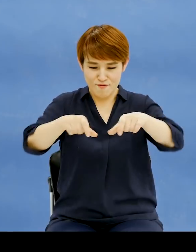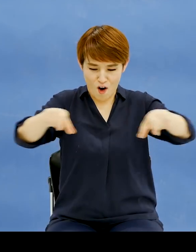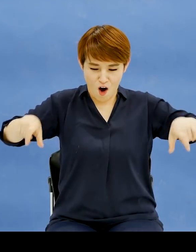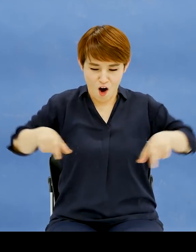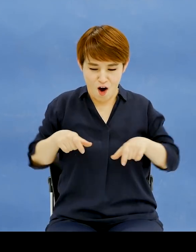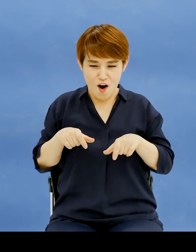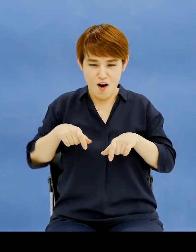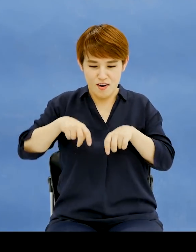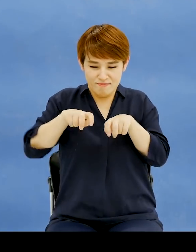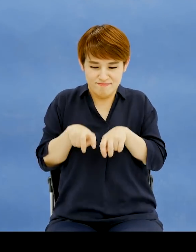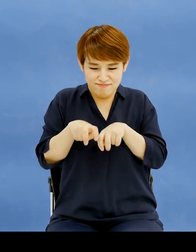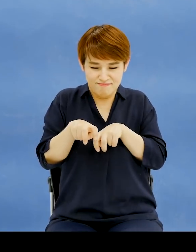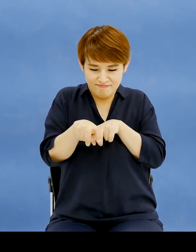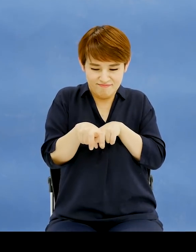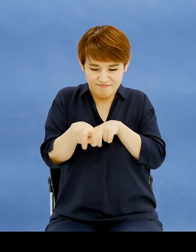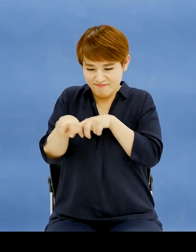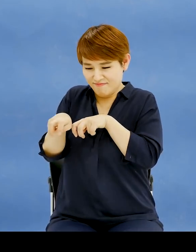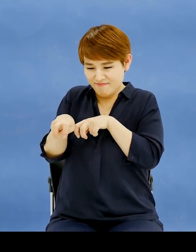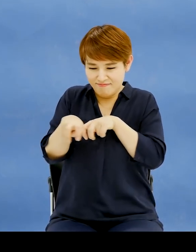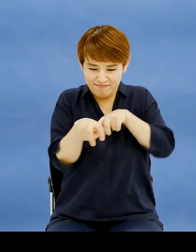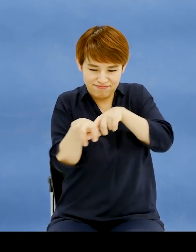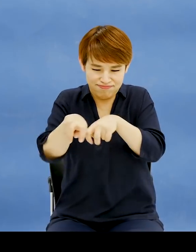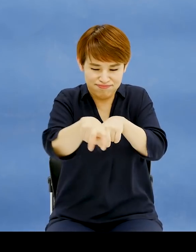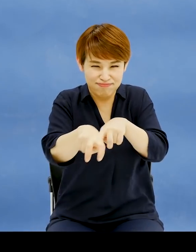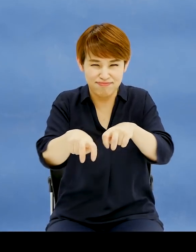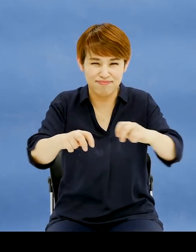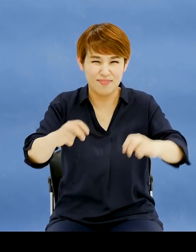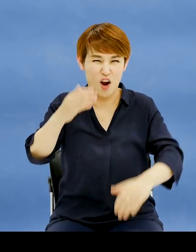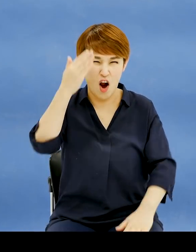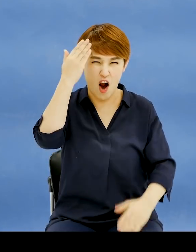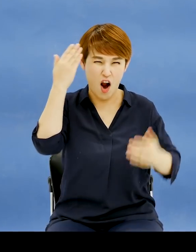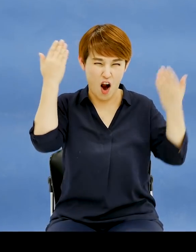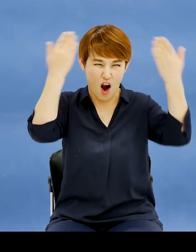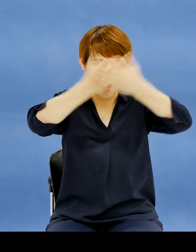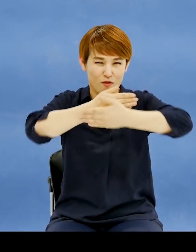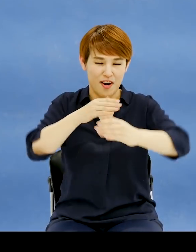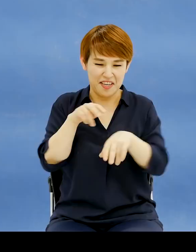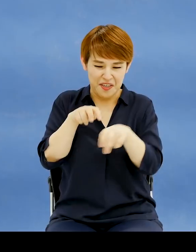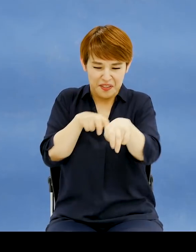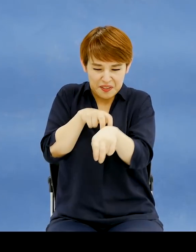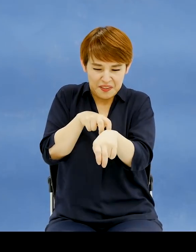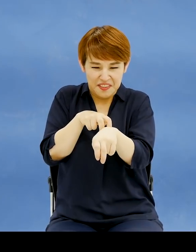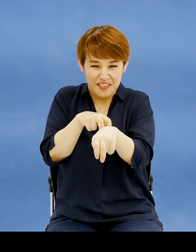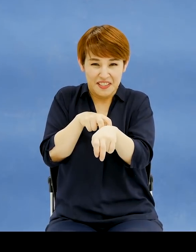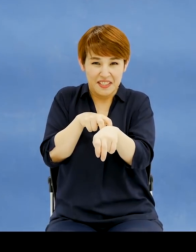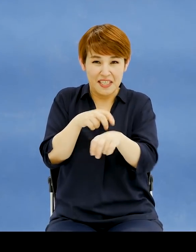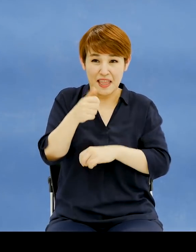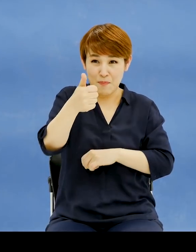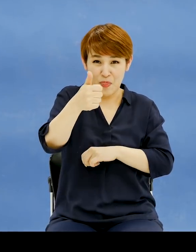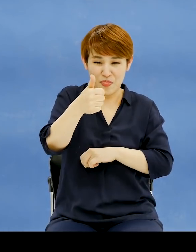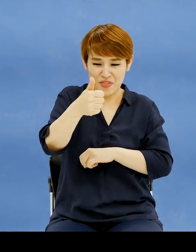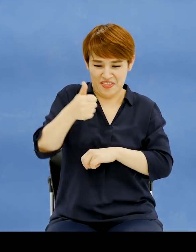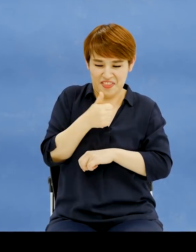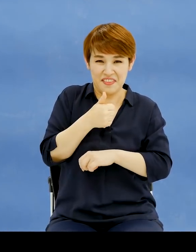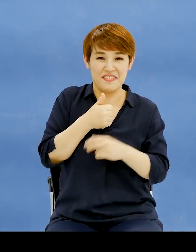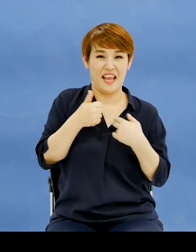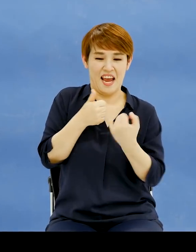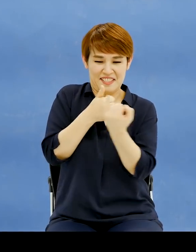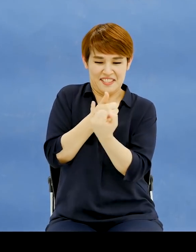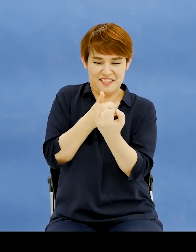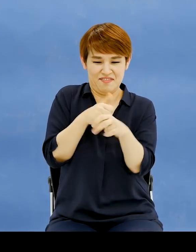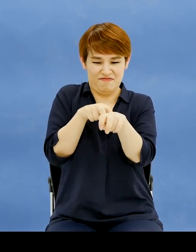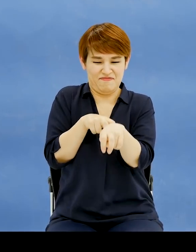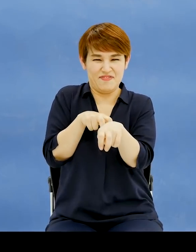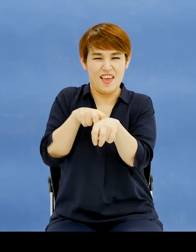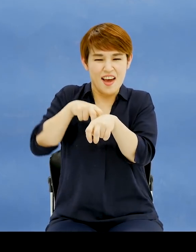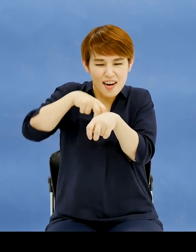둘이 타는 튜브를 탔어요. 네네. 근데 그 중간에 깜깜하잖아요. 들어가는데. 예. 네, 근데 이제 목사님 무거우시니까 제 뒤에 타고 제가 네네. 앞에 타서 약간 떠